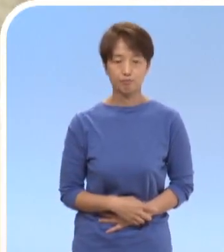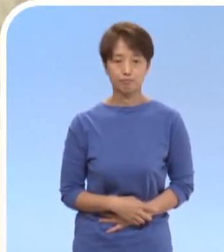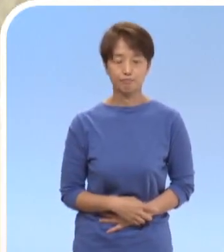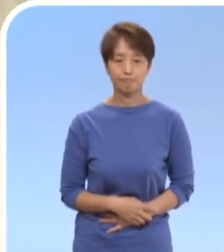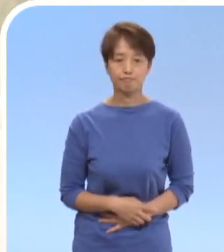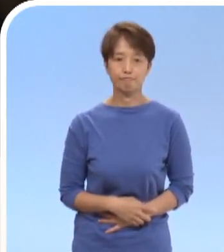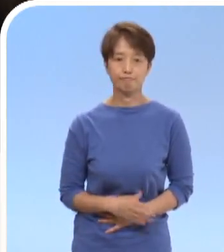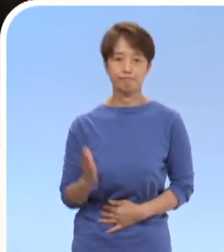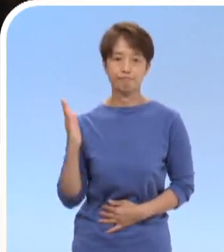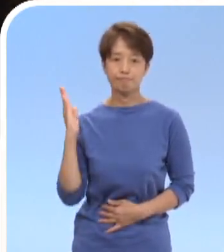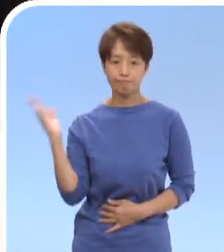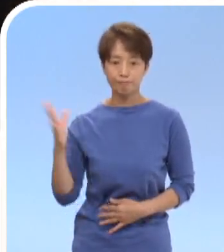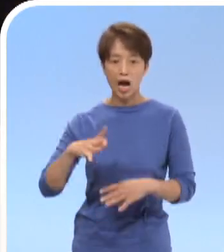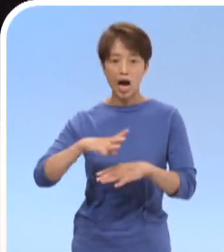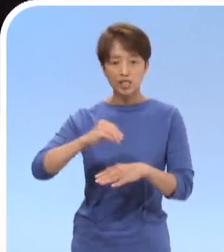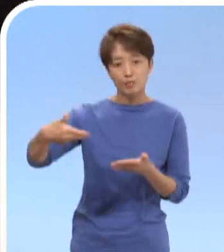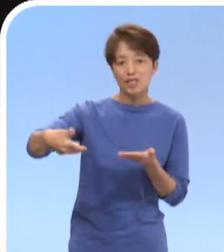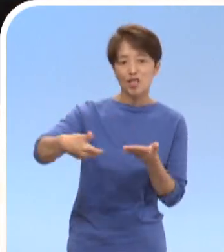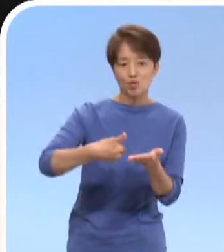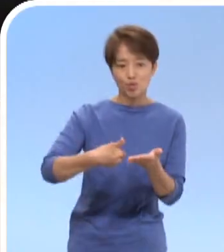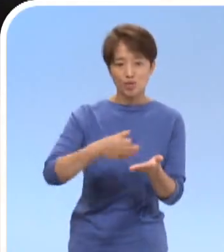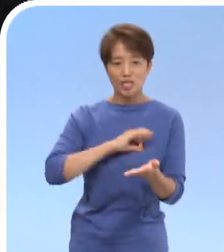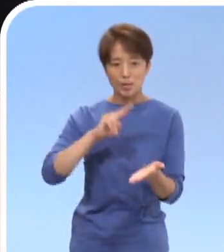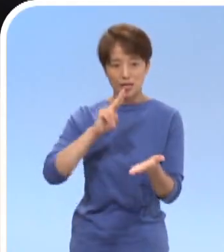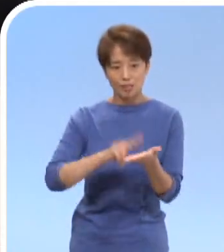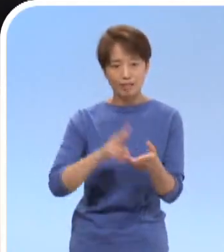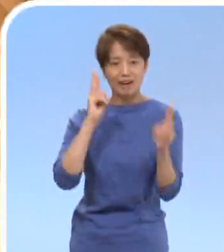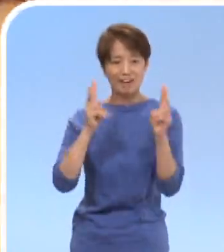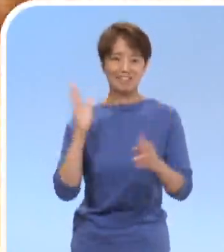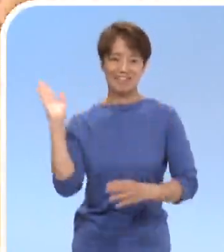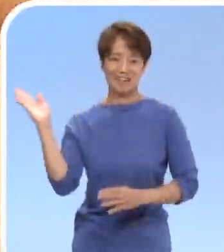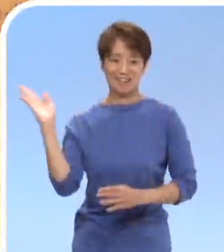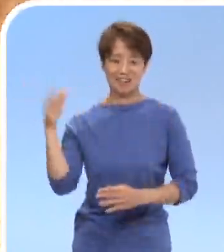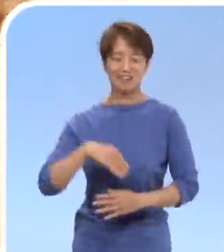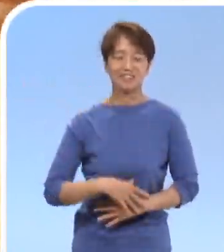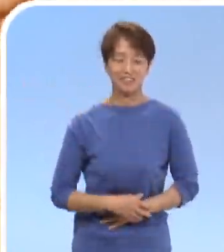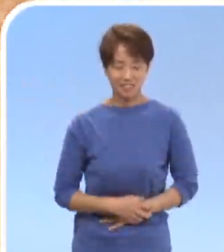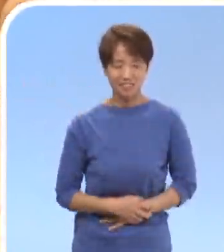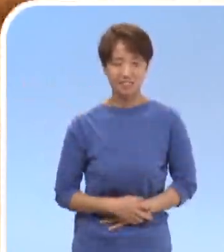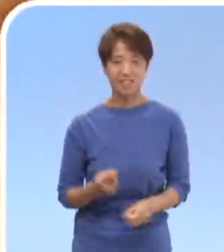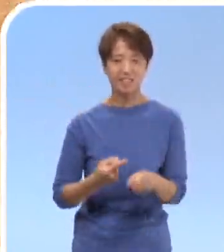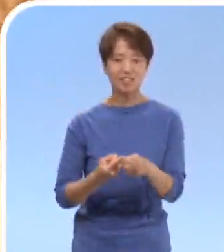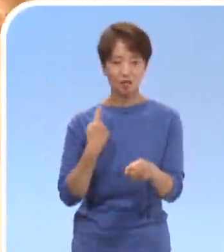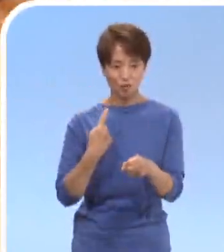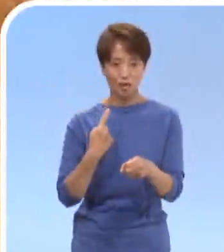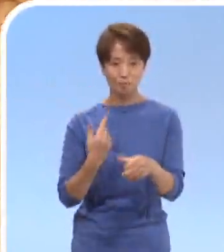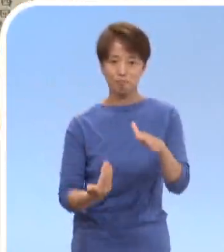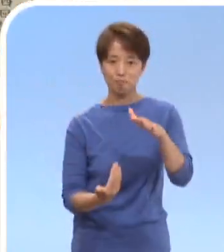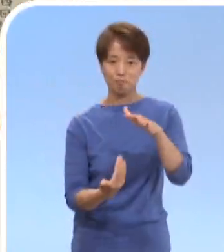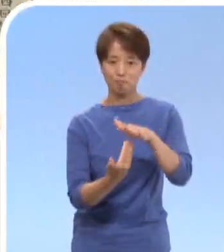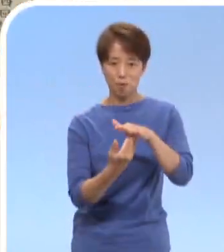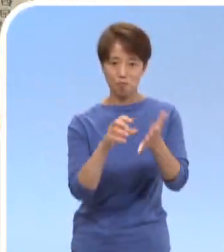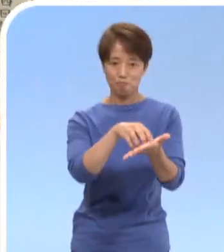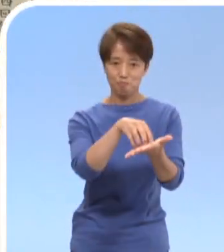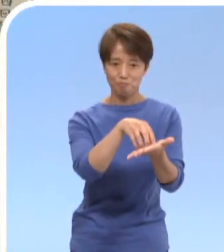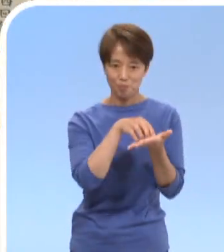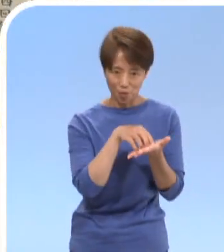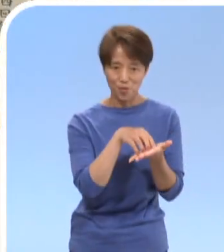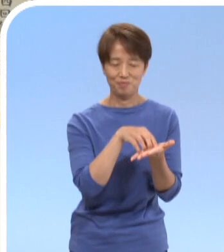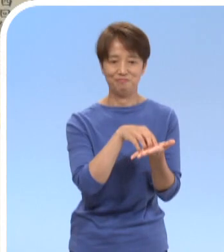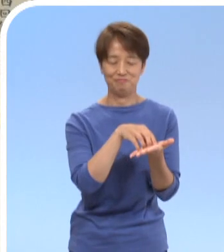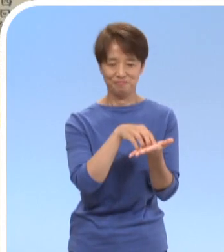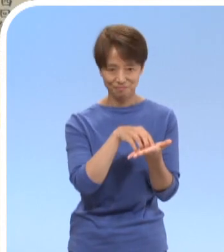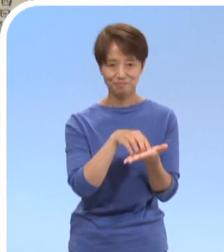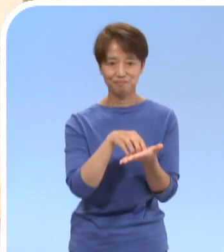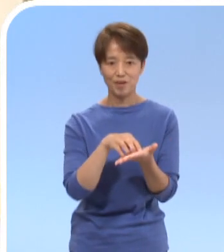イアントコーンを日本に初めて輸入し名付けた会社なんですって。昨年アワードの最優秀賞である知